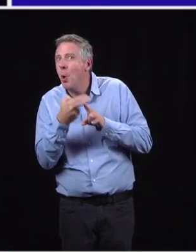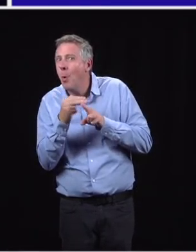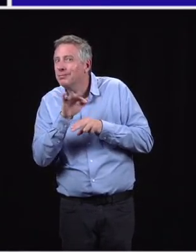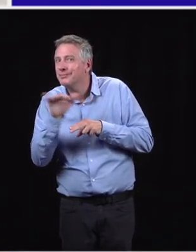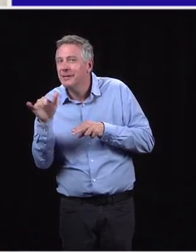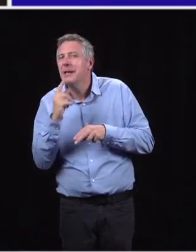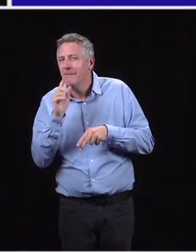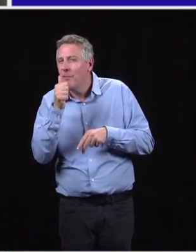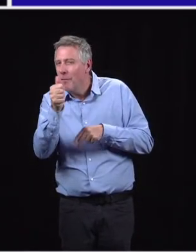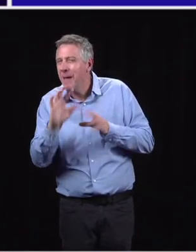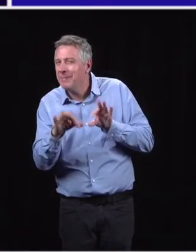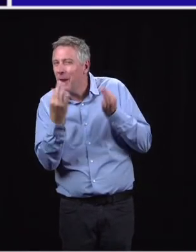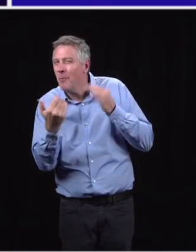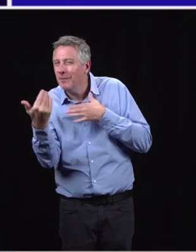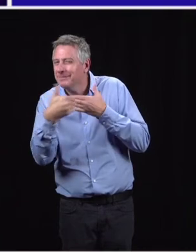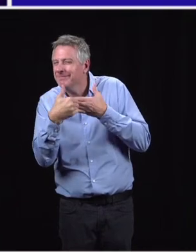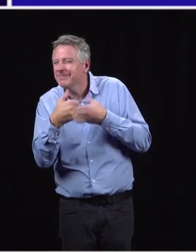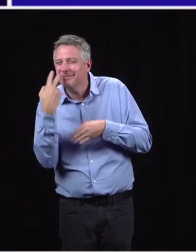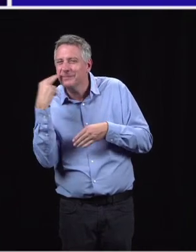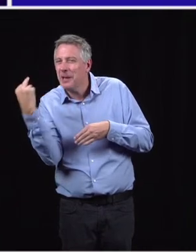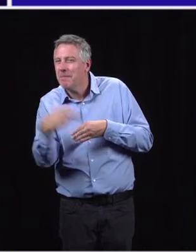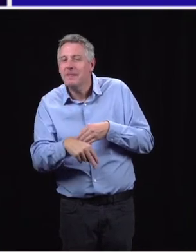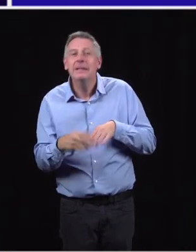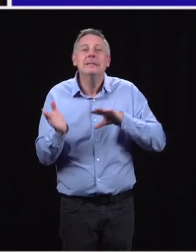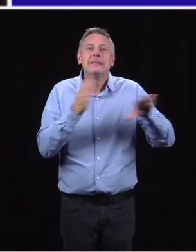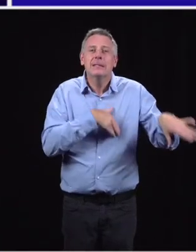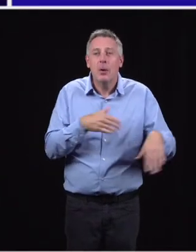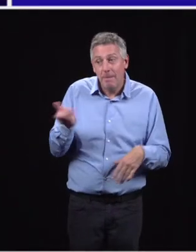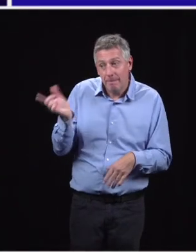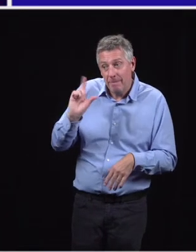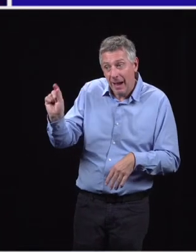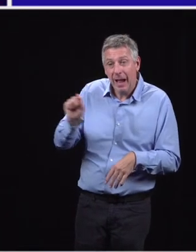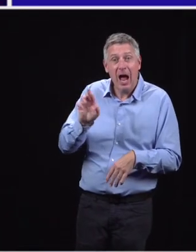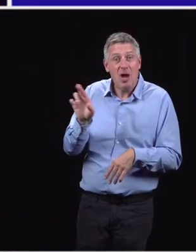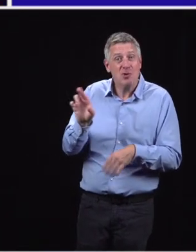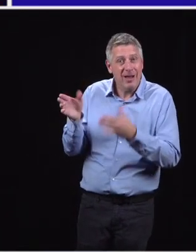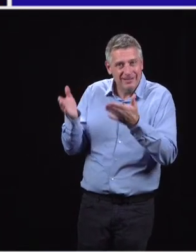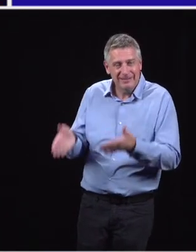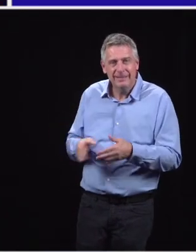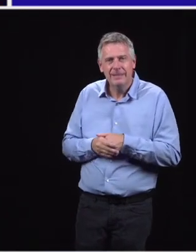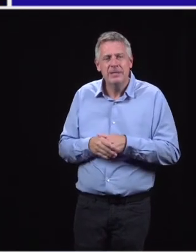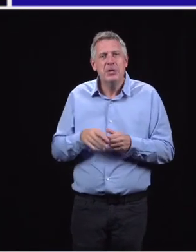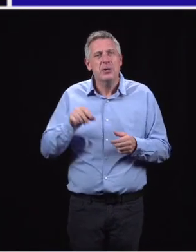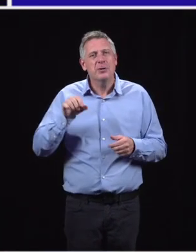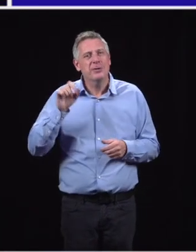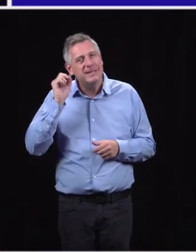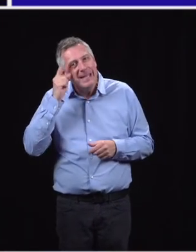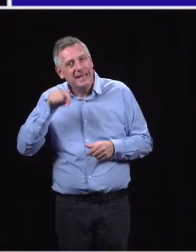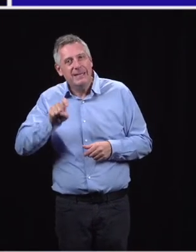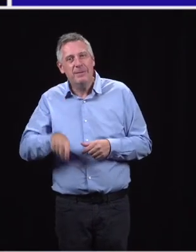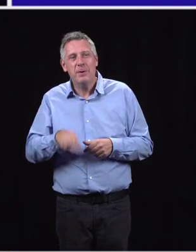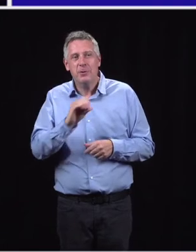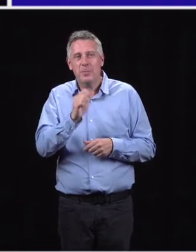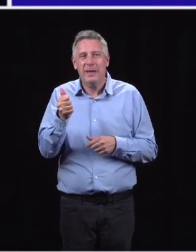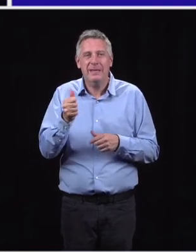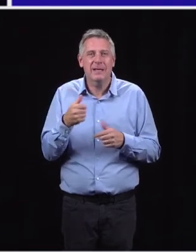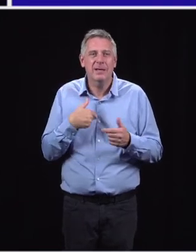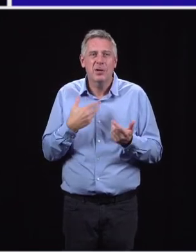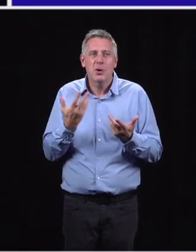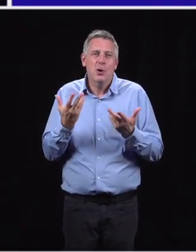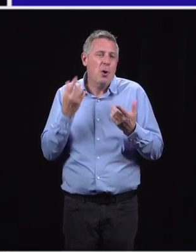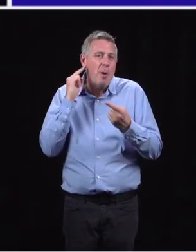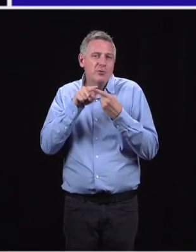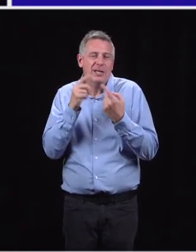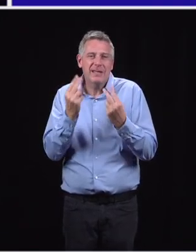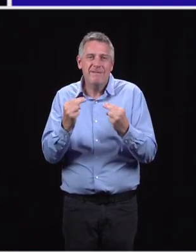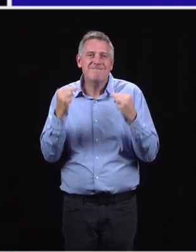je vous laisse repartir à jeun et évidemment ce programme déclic numérique c'est cette ambition de faire changer les